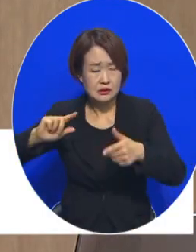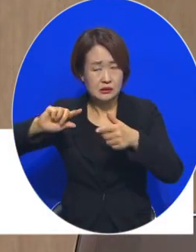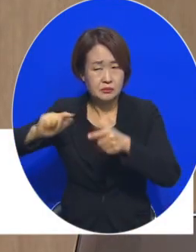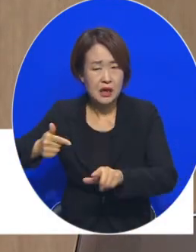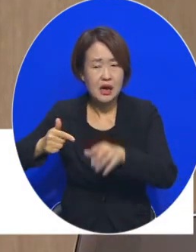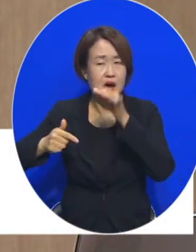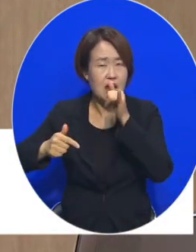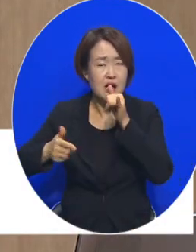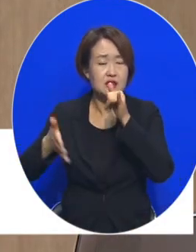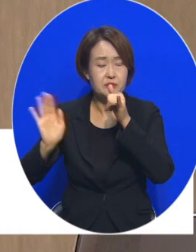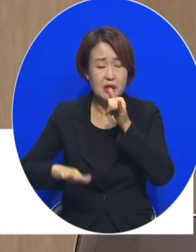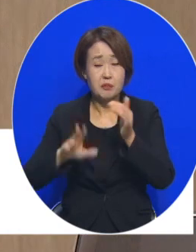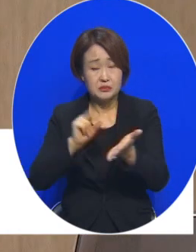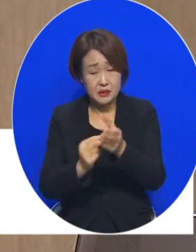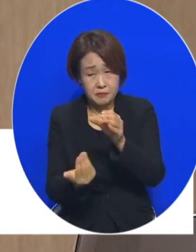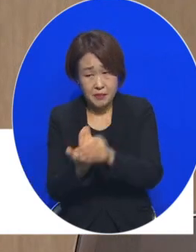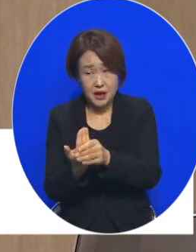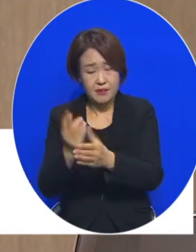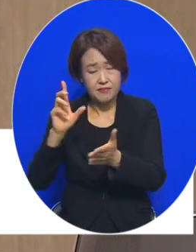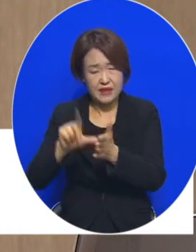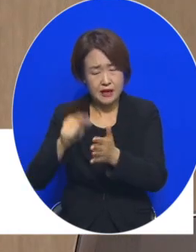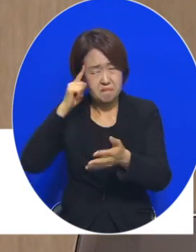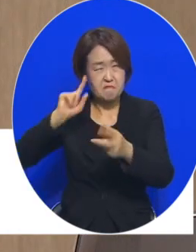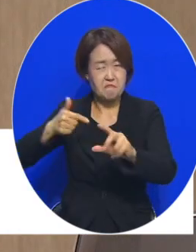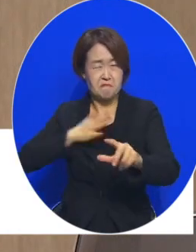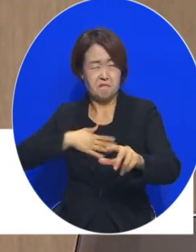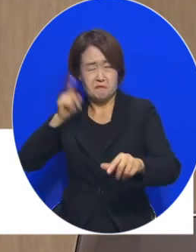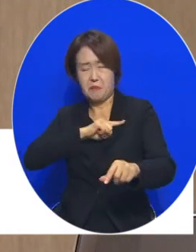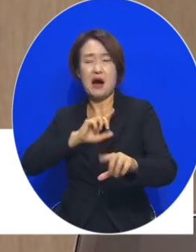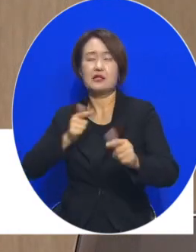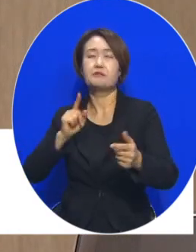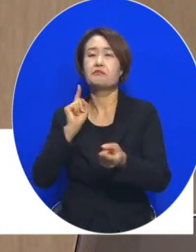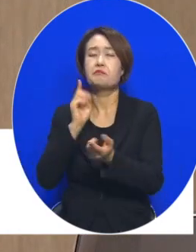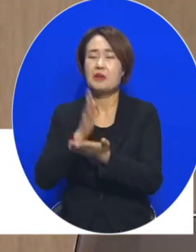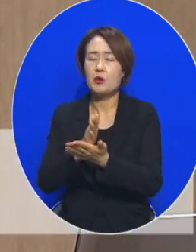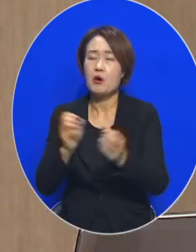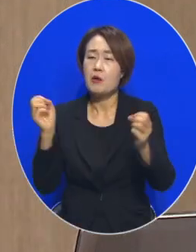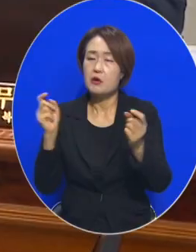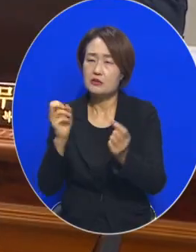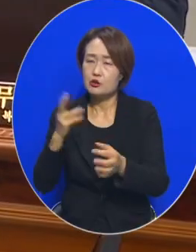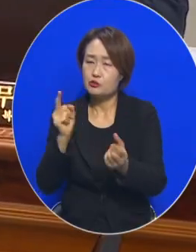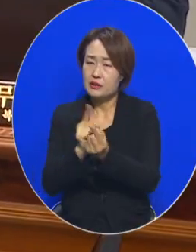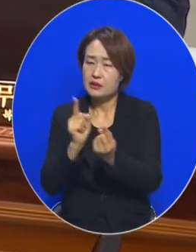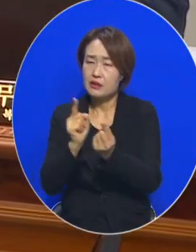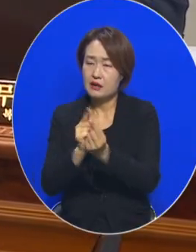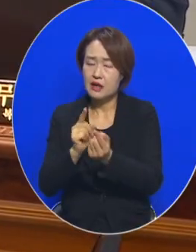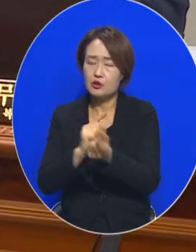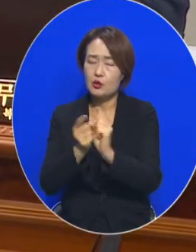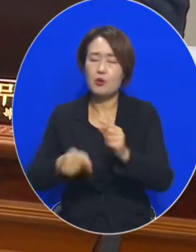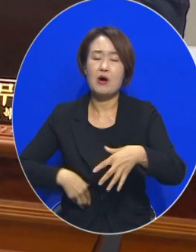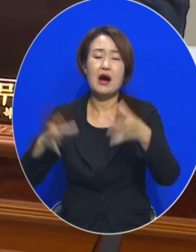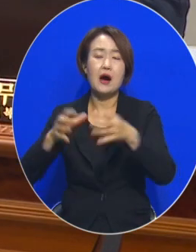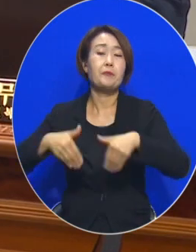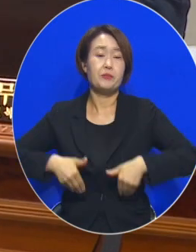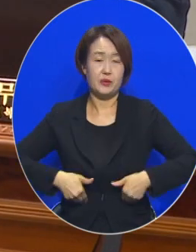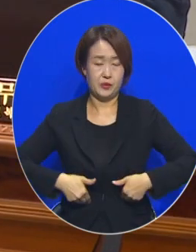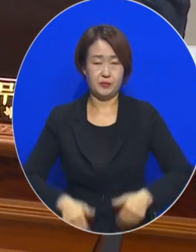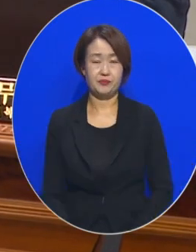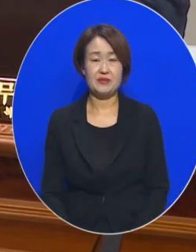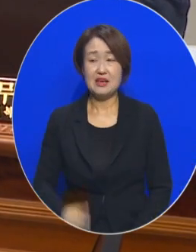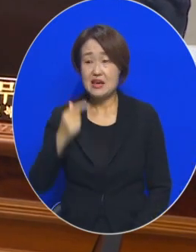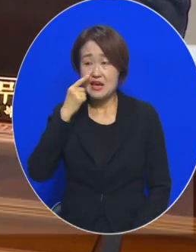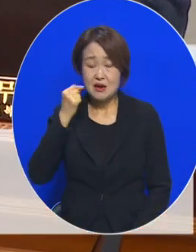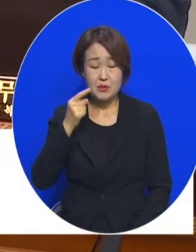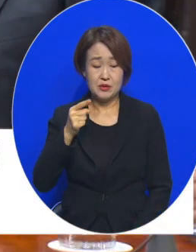소통하면서 문제를 해결하고 협력 방안을 찾아 나가야 합니다. 윤 대통령은 정부의 일제